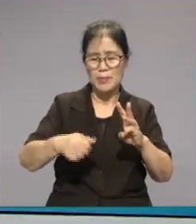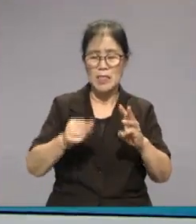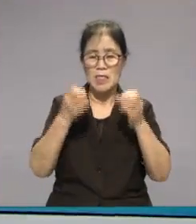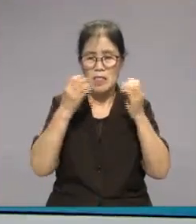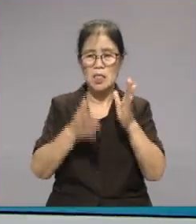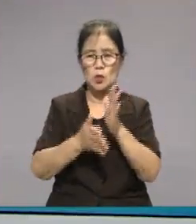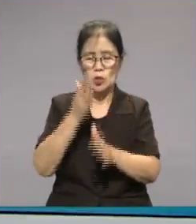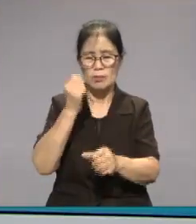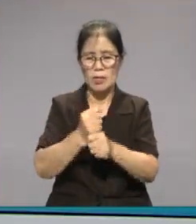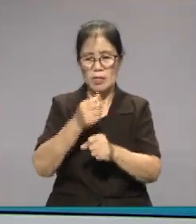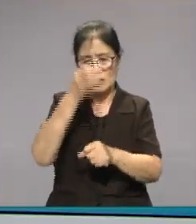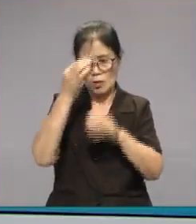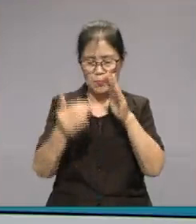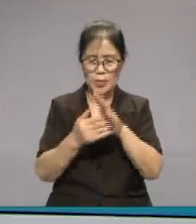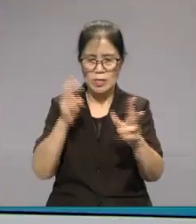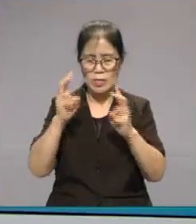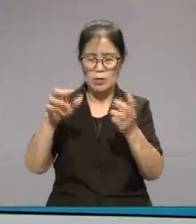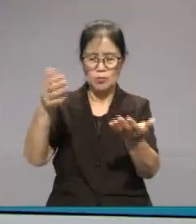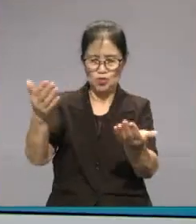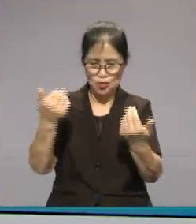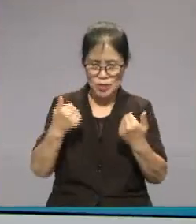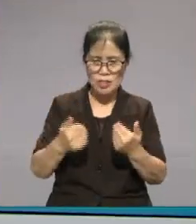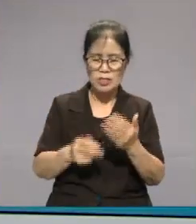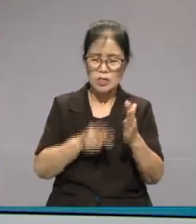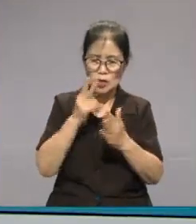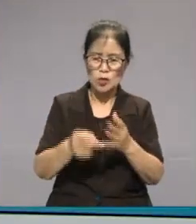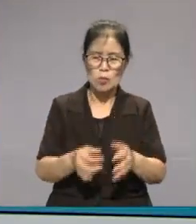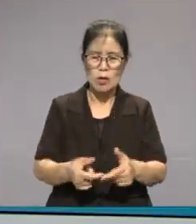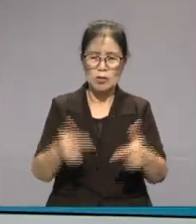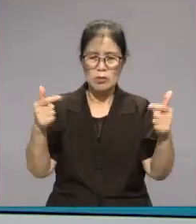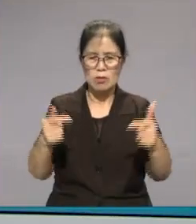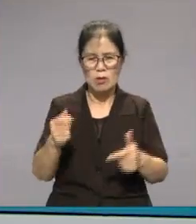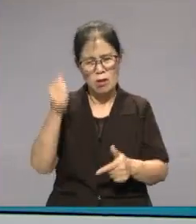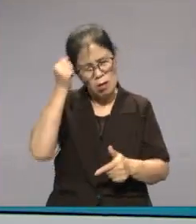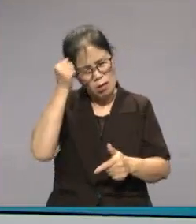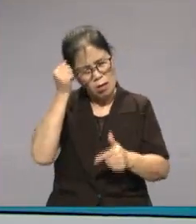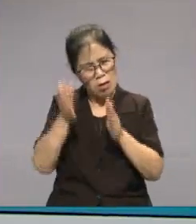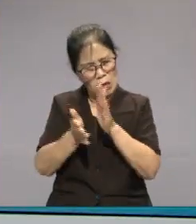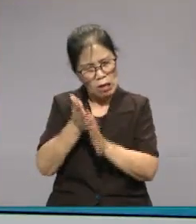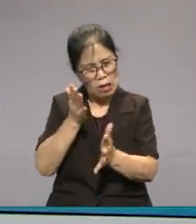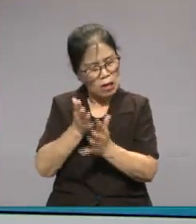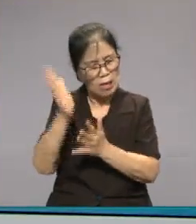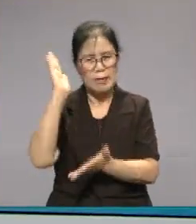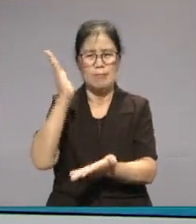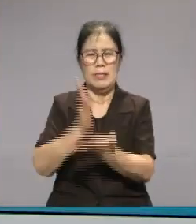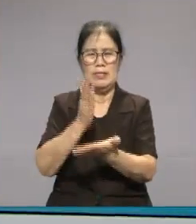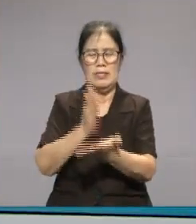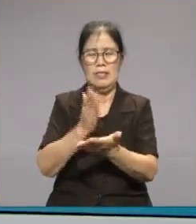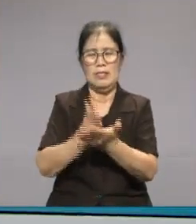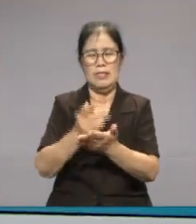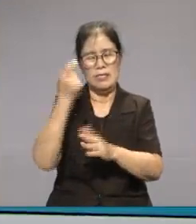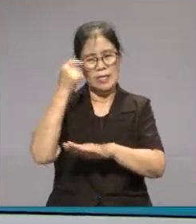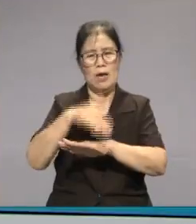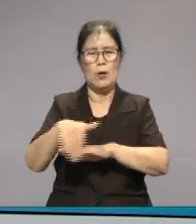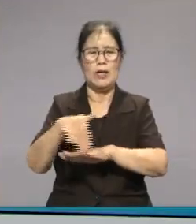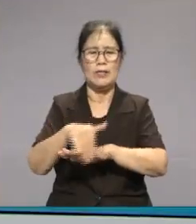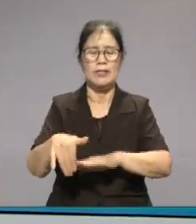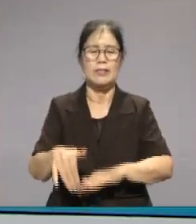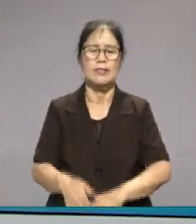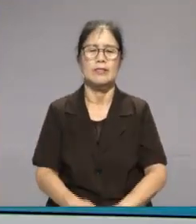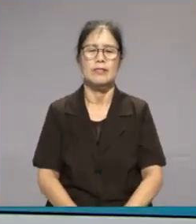조성과 첨단 기업 유치, 철도망 확충으로 배드타운 이미지를 벗겠다는 구상입니다. 윤종화